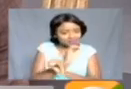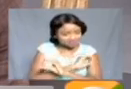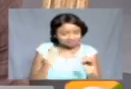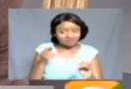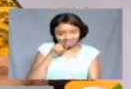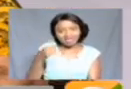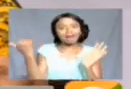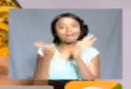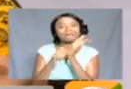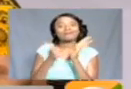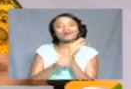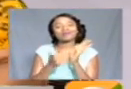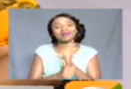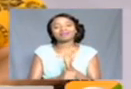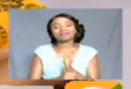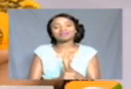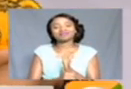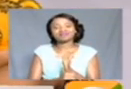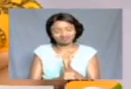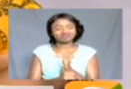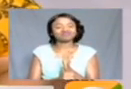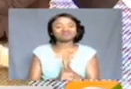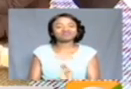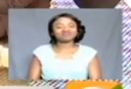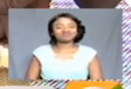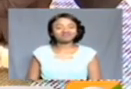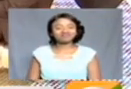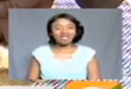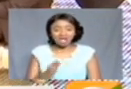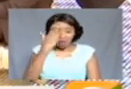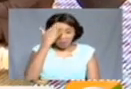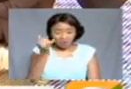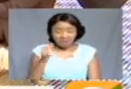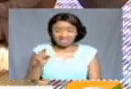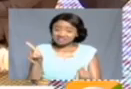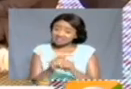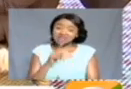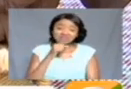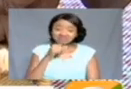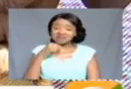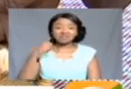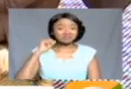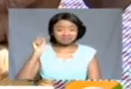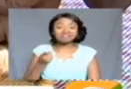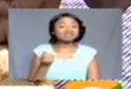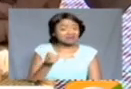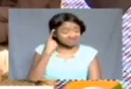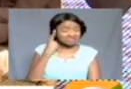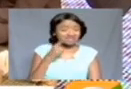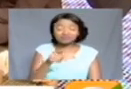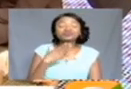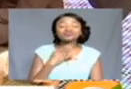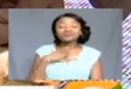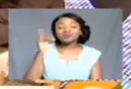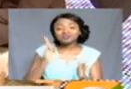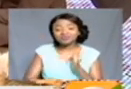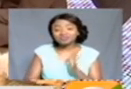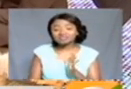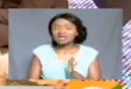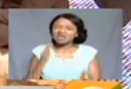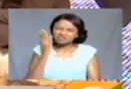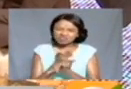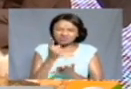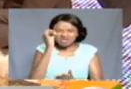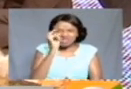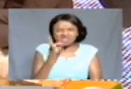kitu. Sasa watakavipi? Hebu waelimisha, anasema kwamba pia wanaume na tujipanga. Kipitiliza tu. Watakavipi? Wakati mwingine akipitiliza